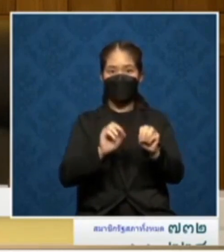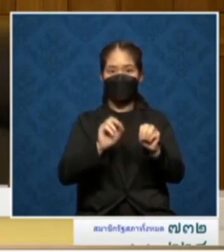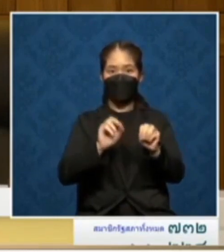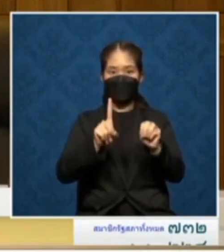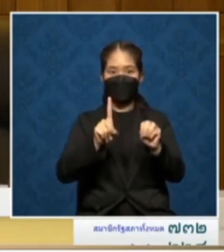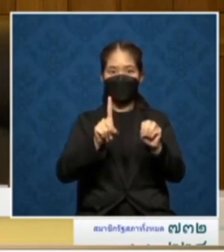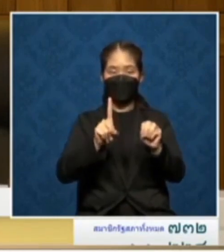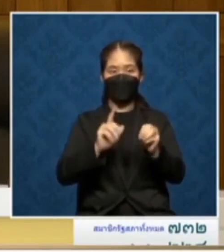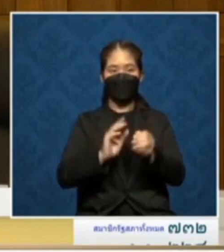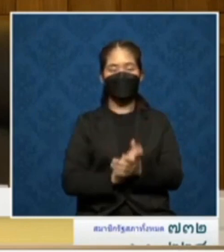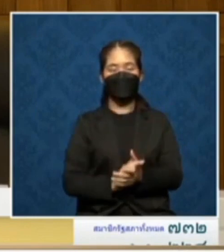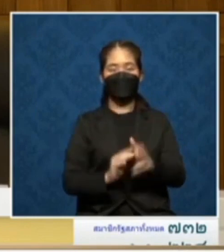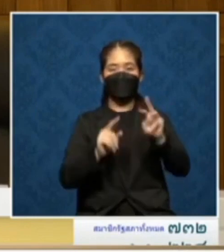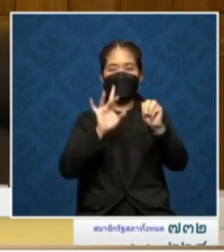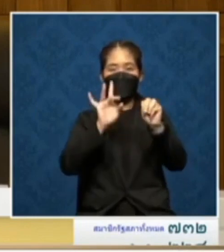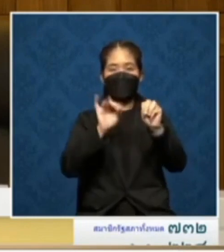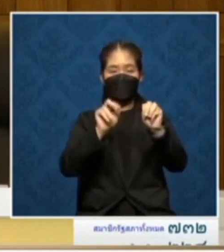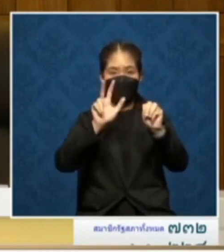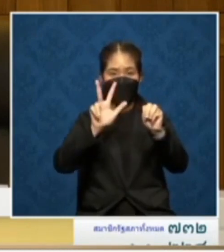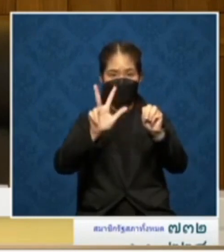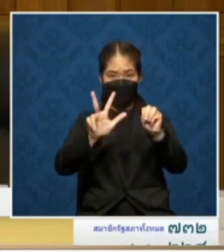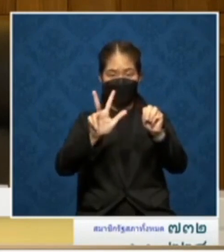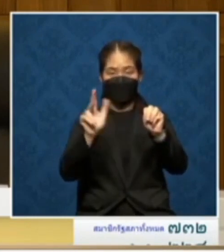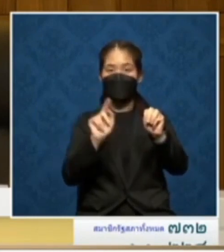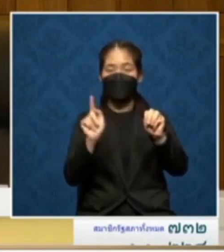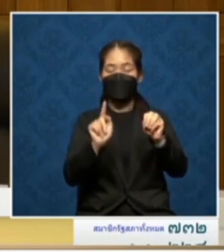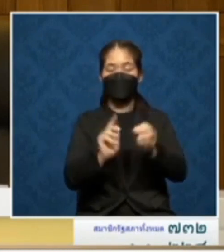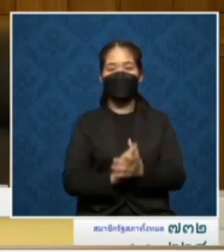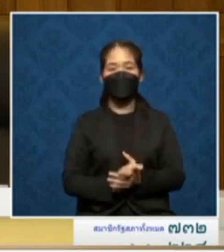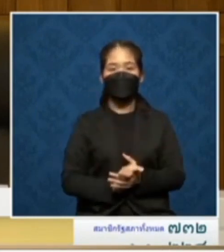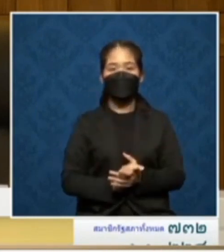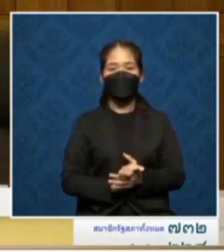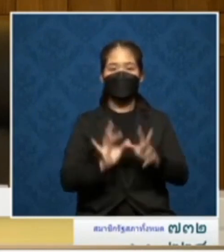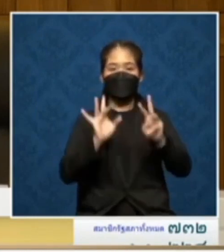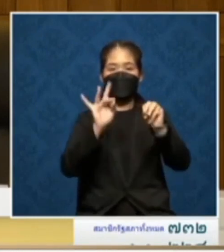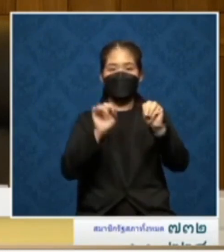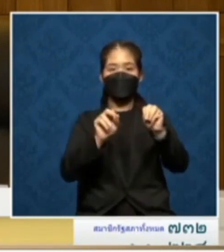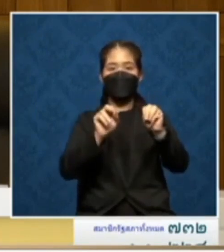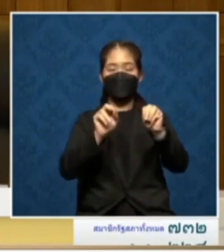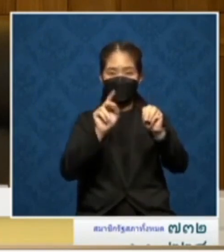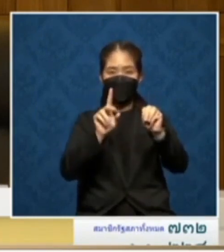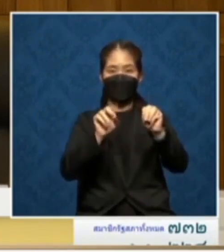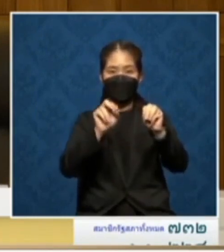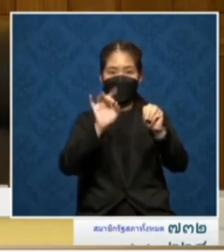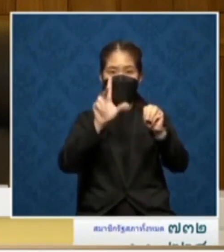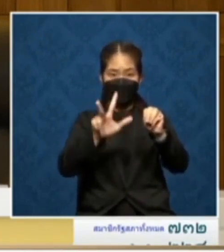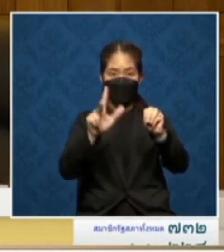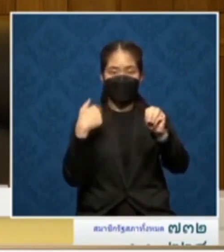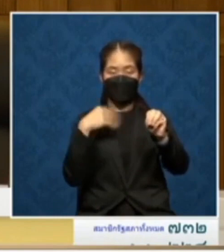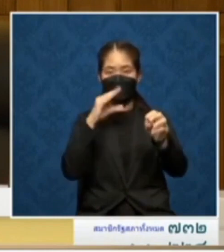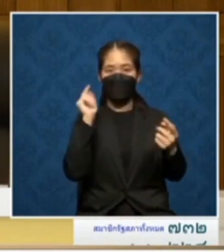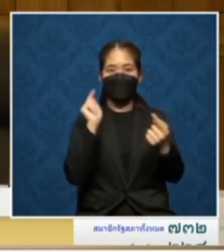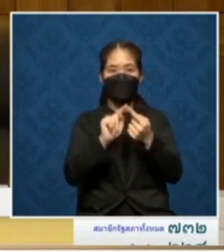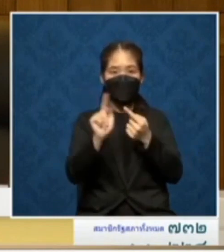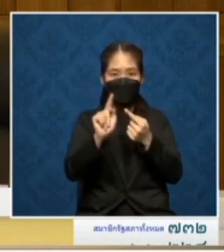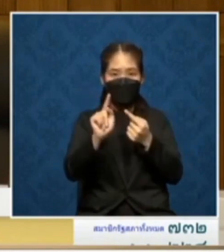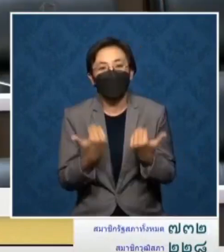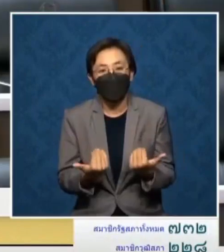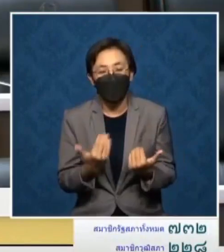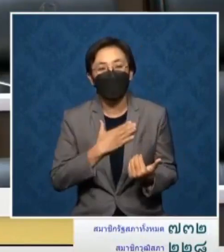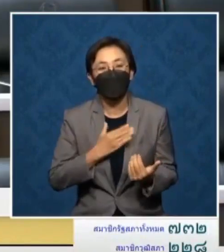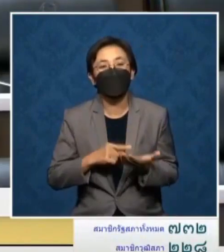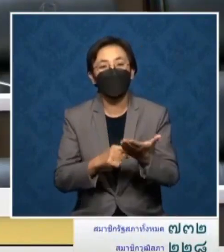นๆเรื่องอื่นๆต่อไปนะครับขณะที่อย่างสว.พลอากาศตรีเฉลิมชัยเครืองามก็บอกว่าในการแก้ไขมา